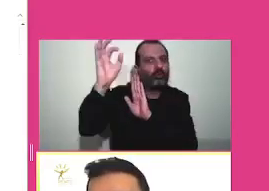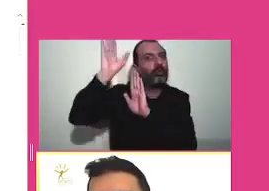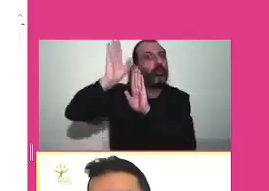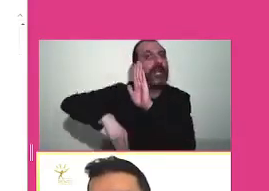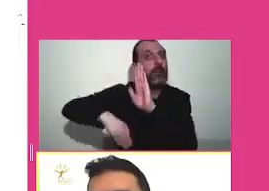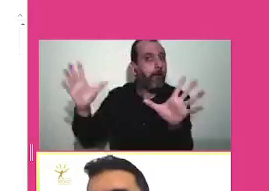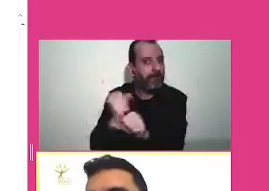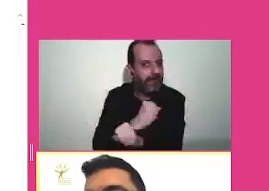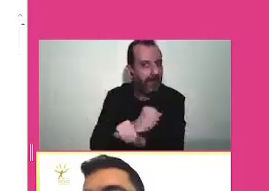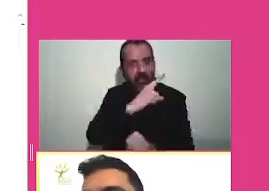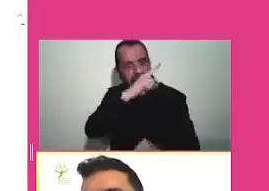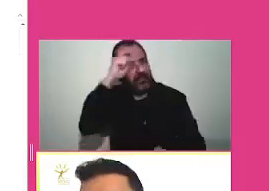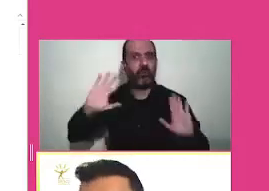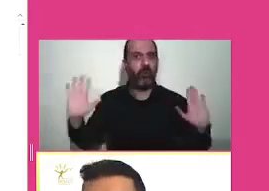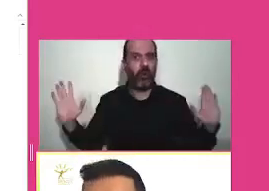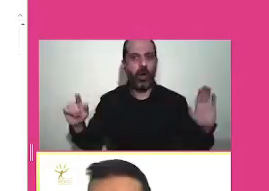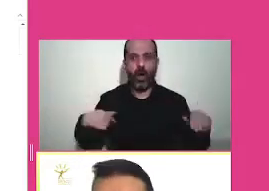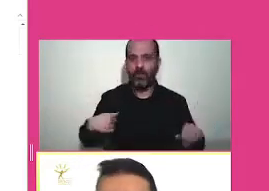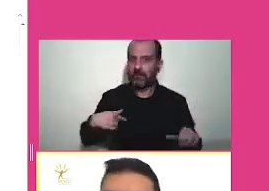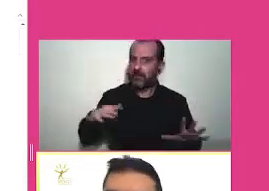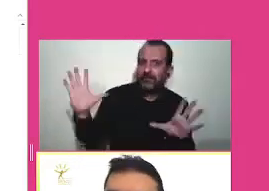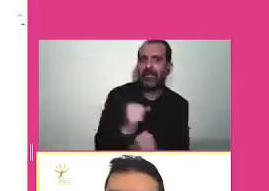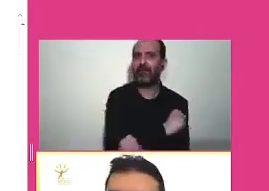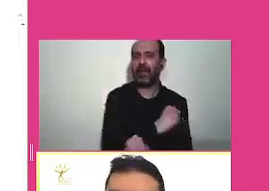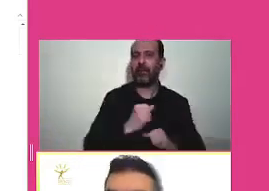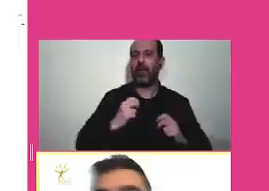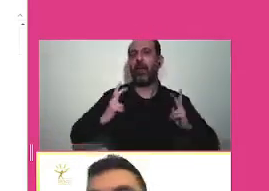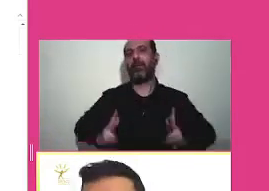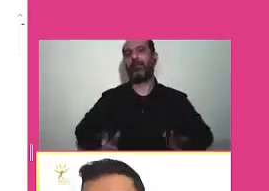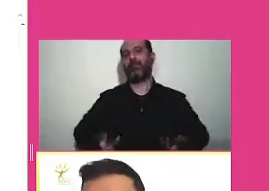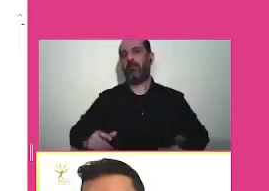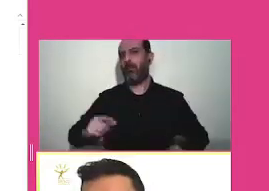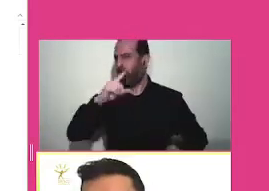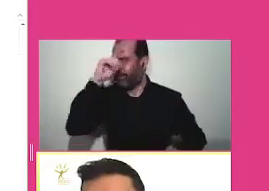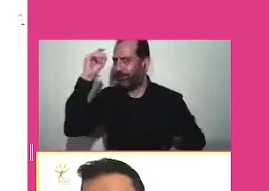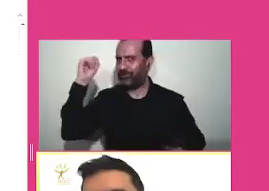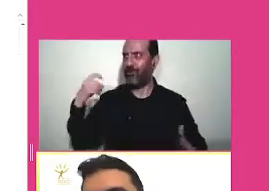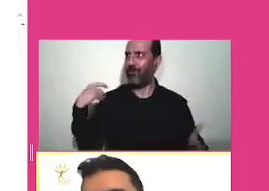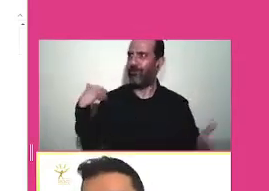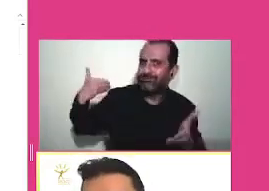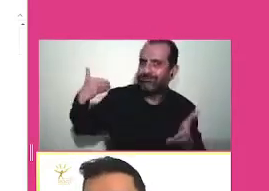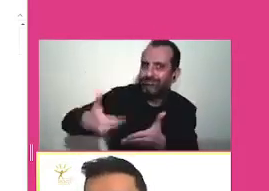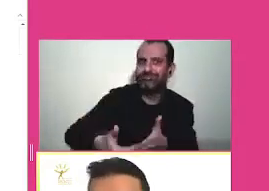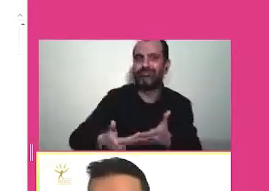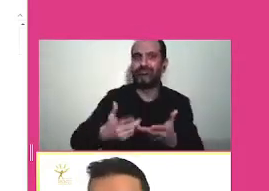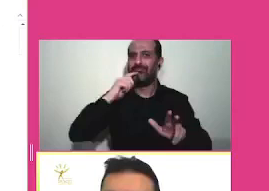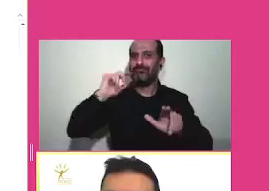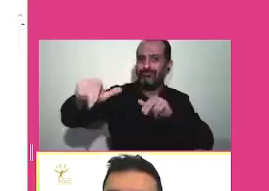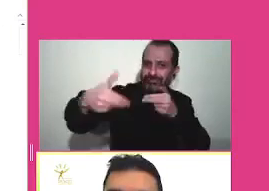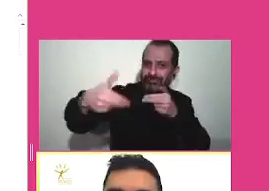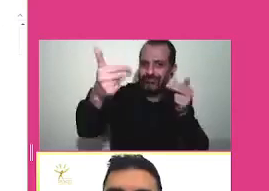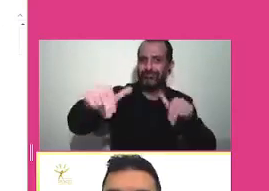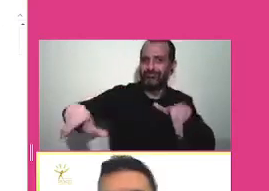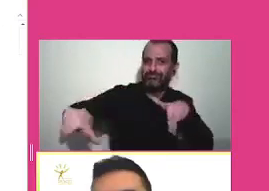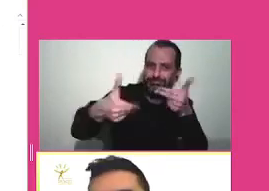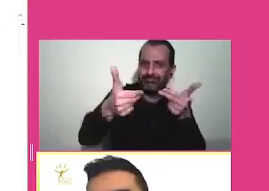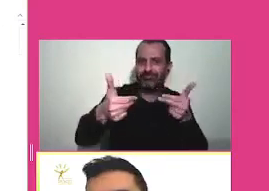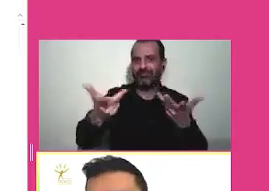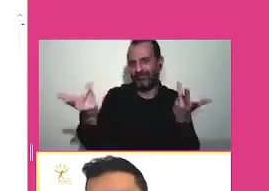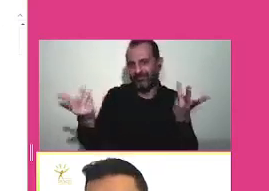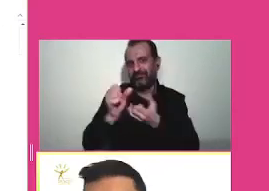ευχάριστο που καταφέραμε έστω κάτω από δύσκολες συνθήκες και με πολύ διαδικτυακή επαφή να